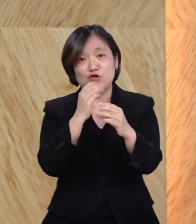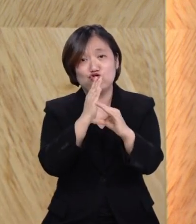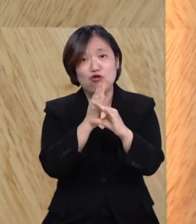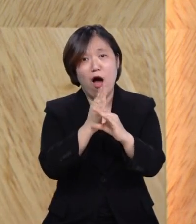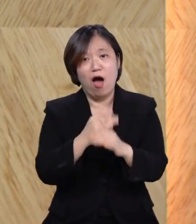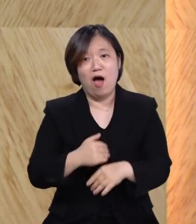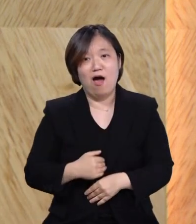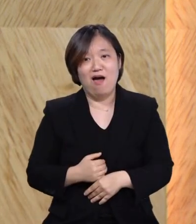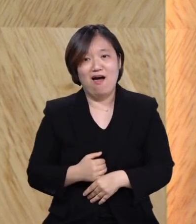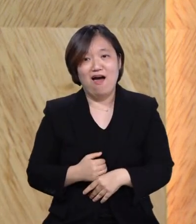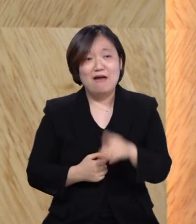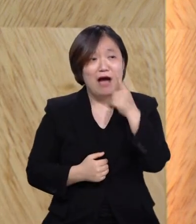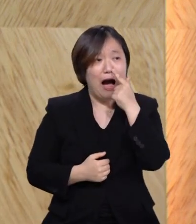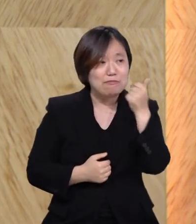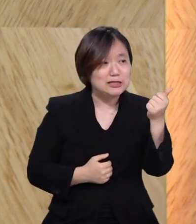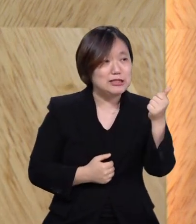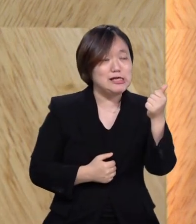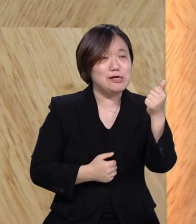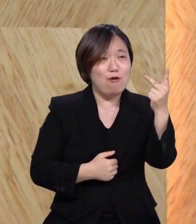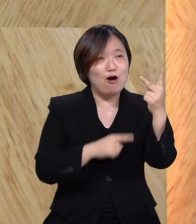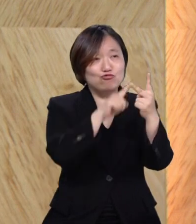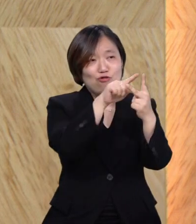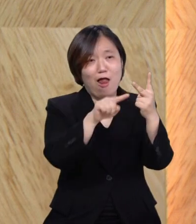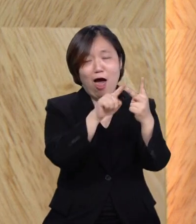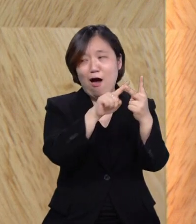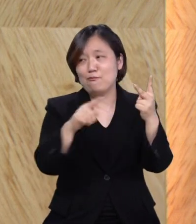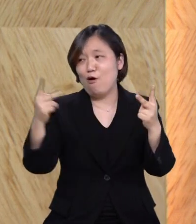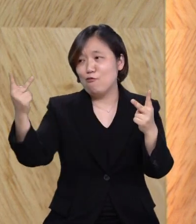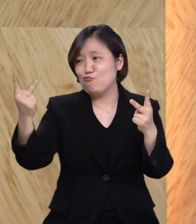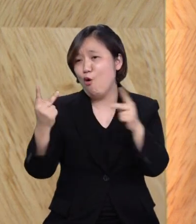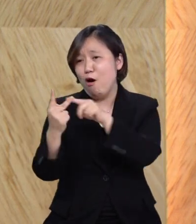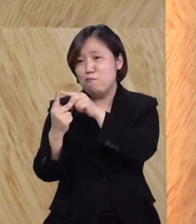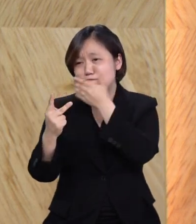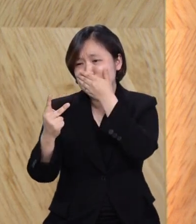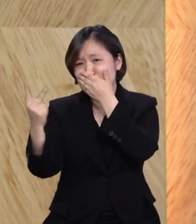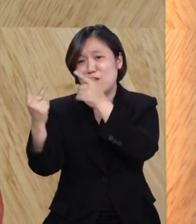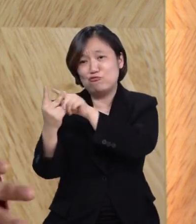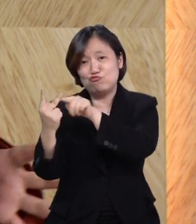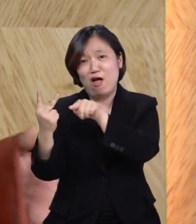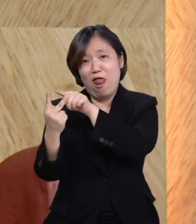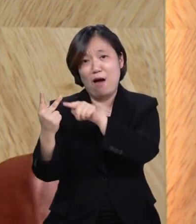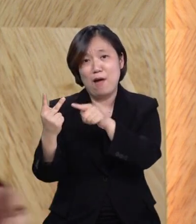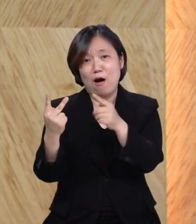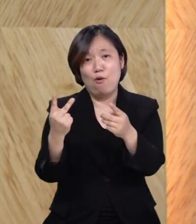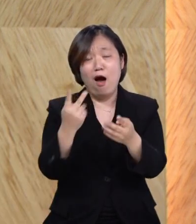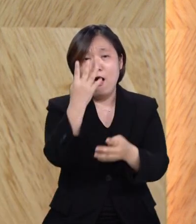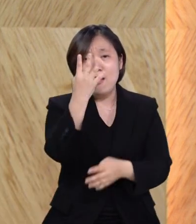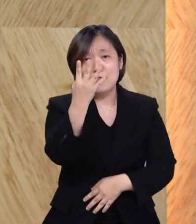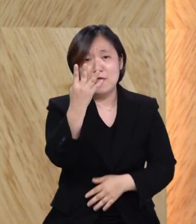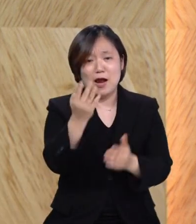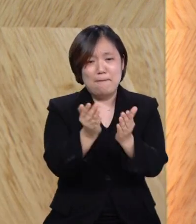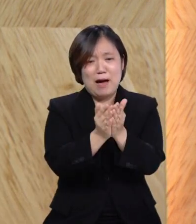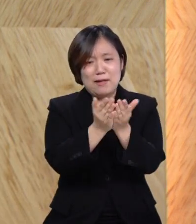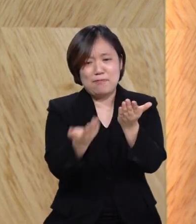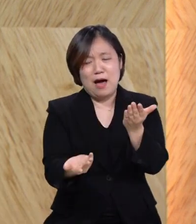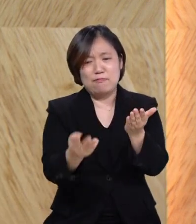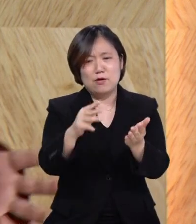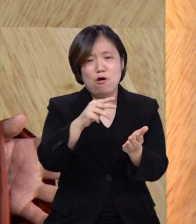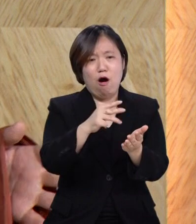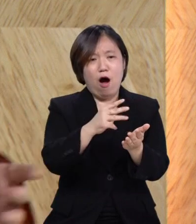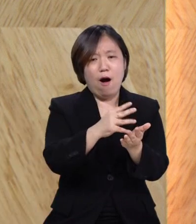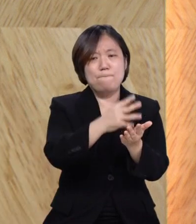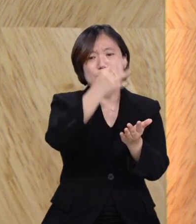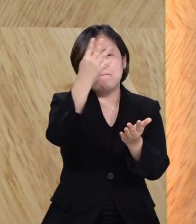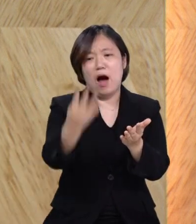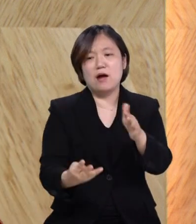아버지랑 매형이랑 그리고 그 도둑놈 두 명이랑 결국이네 사람이 다 바닷물에 빠져 버렸대요